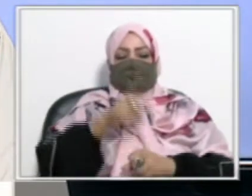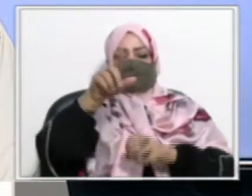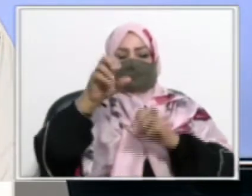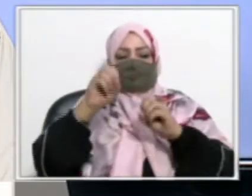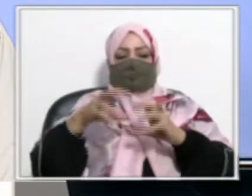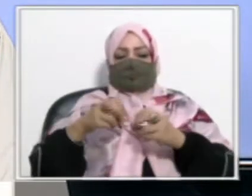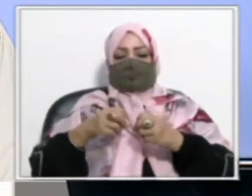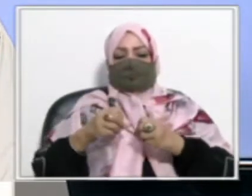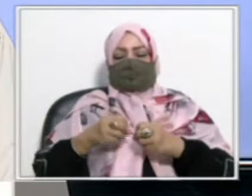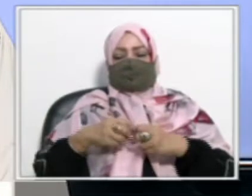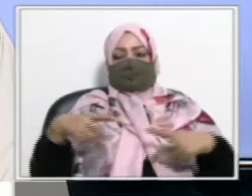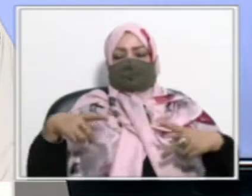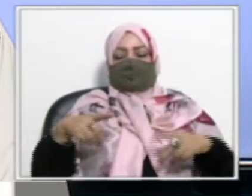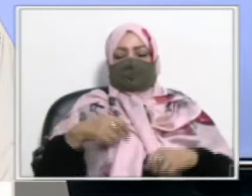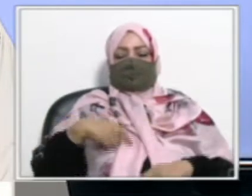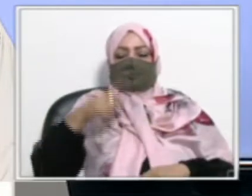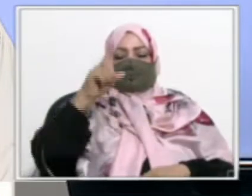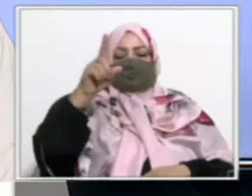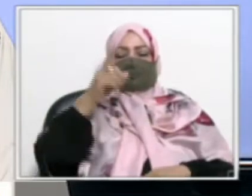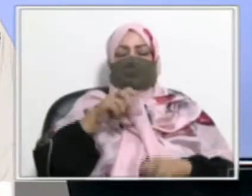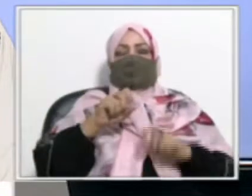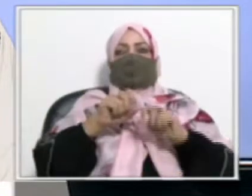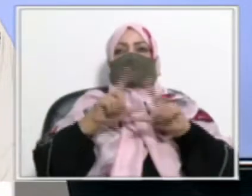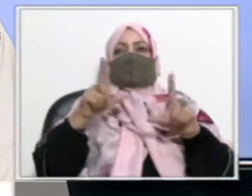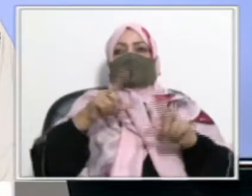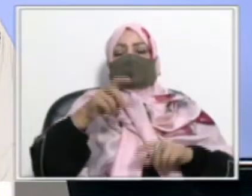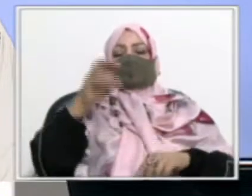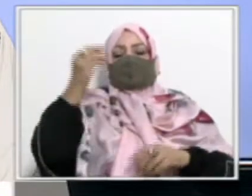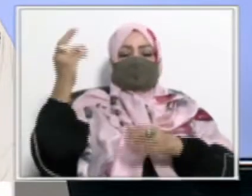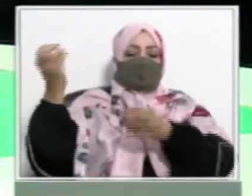سؤال، نبدي سمة في رمضان اللي فات ضيائي